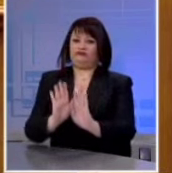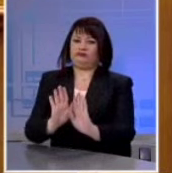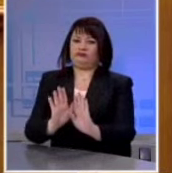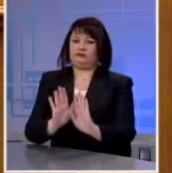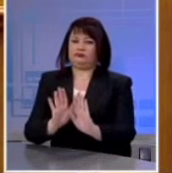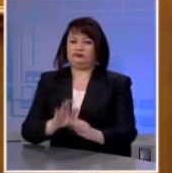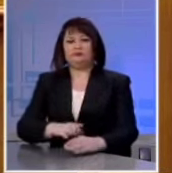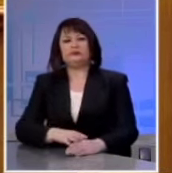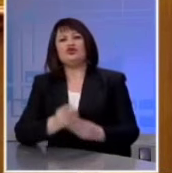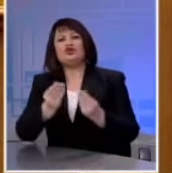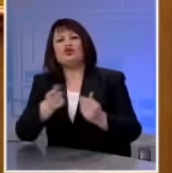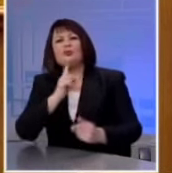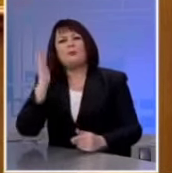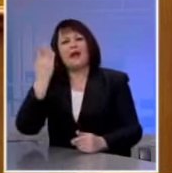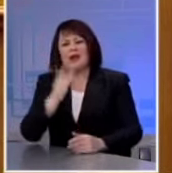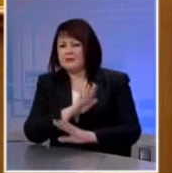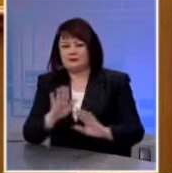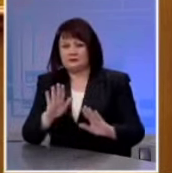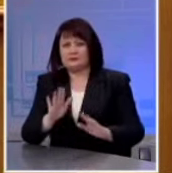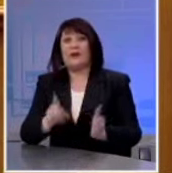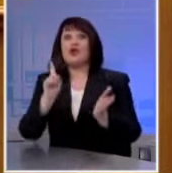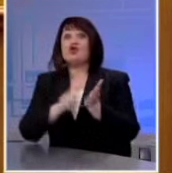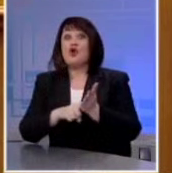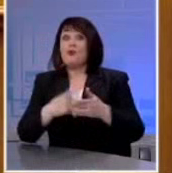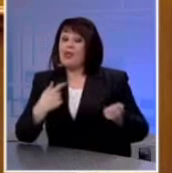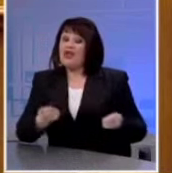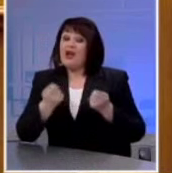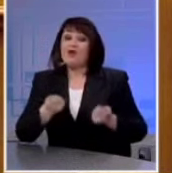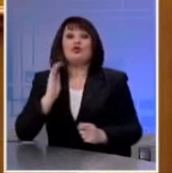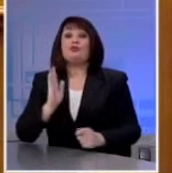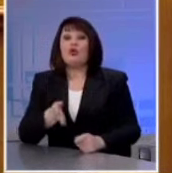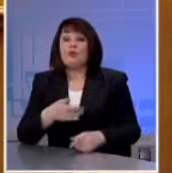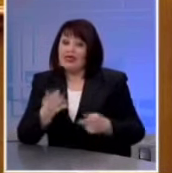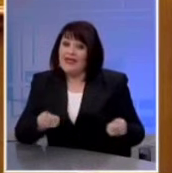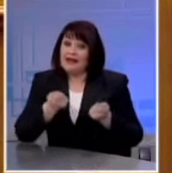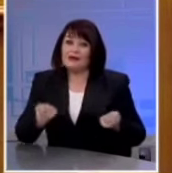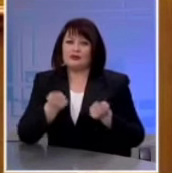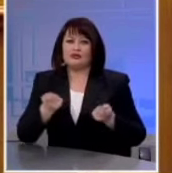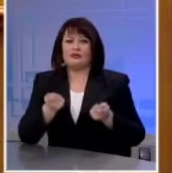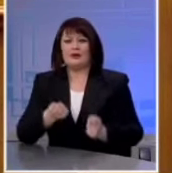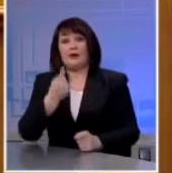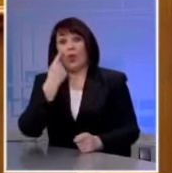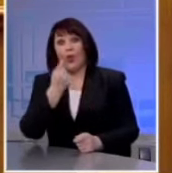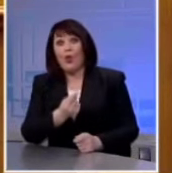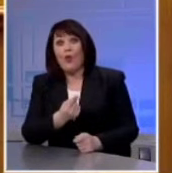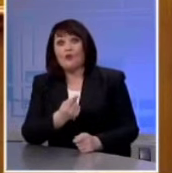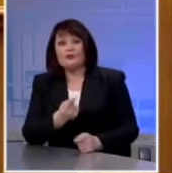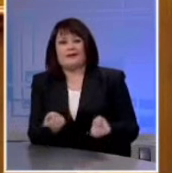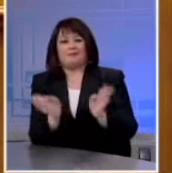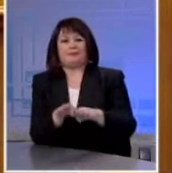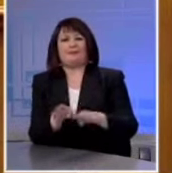Και θα αξιοποιήσουμε κάθε διαθέσιμο νόμιμο μέσο ώστε να αποκαλύπτεται και να μην